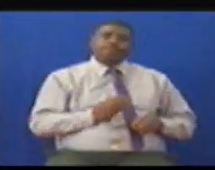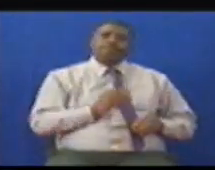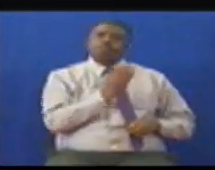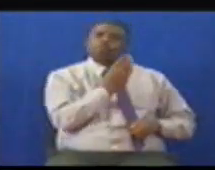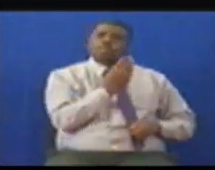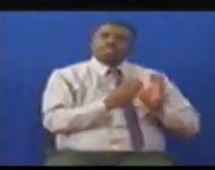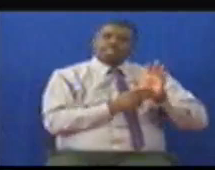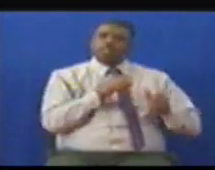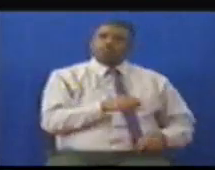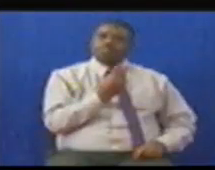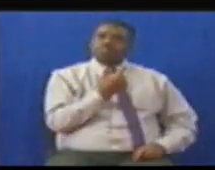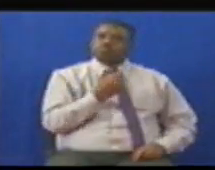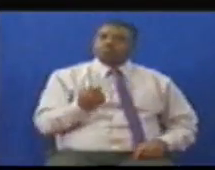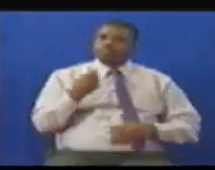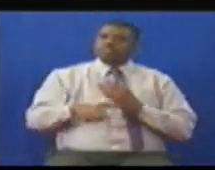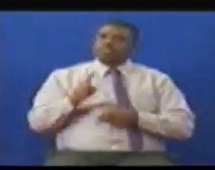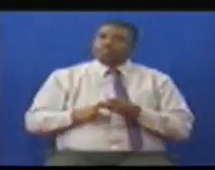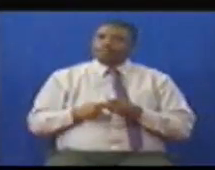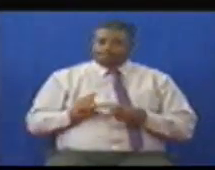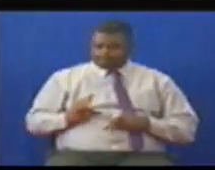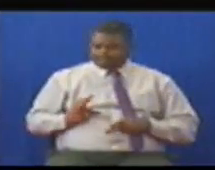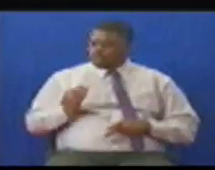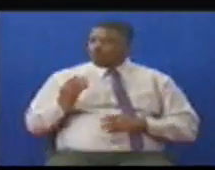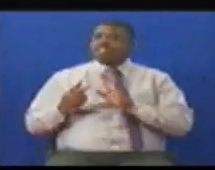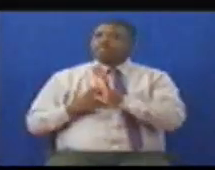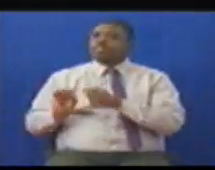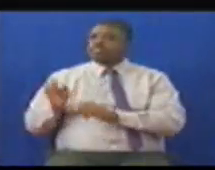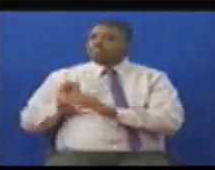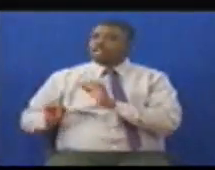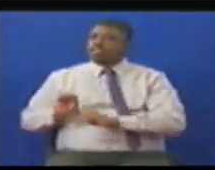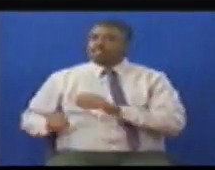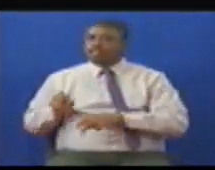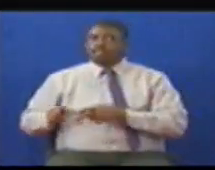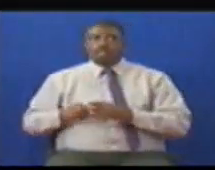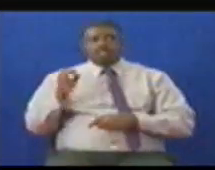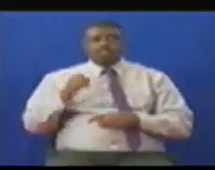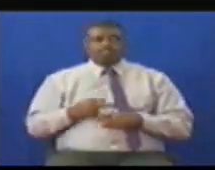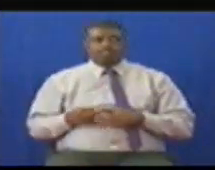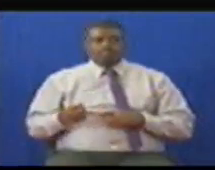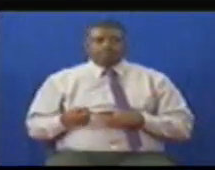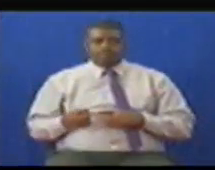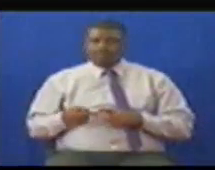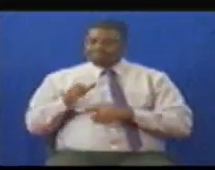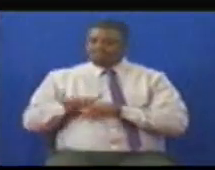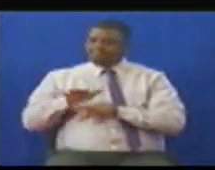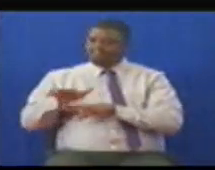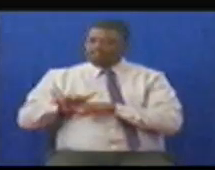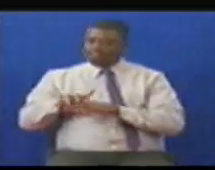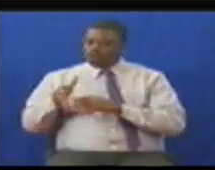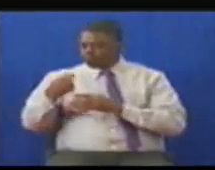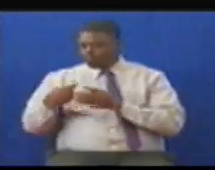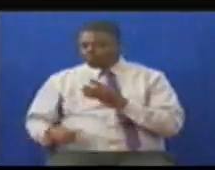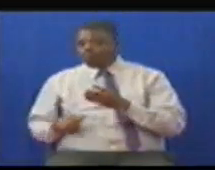8.12 tu kati ya shilingi bilioni 70 ilizopaswa kuchangia, sawa na 11.5%. Kwa ufanuzi ufuatao,